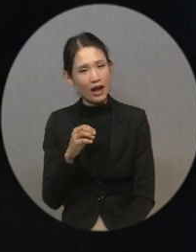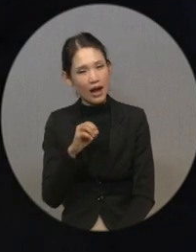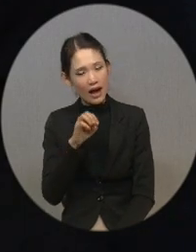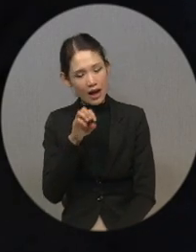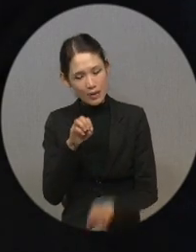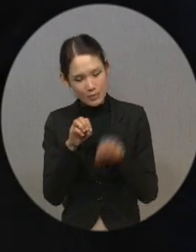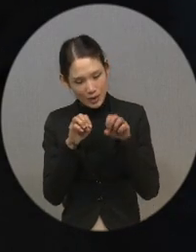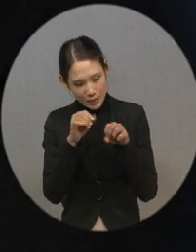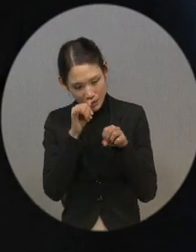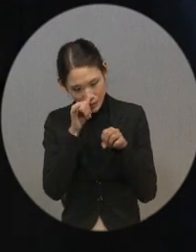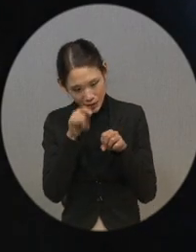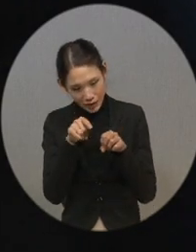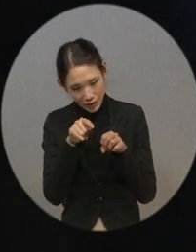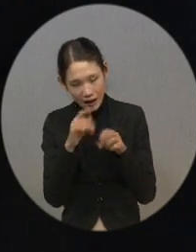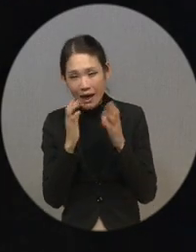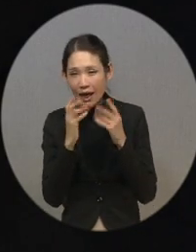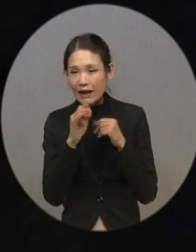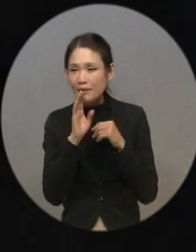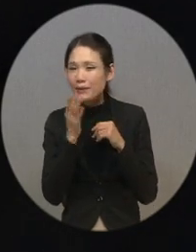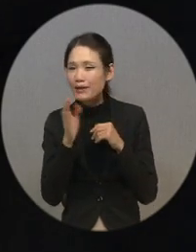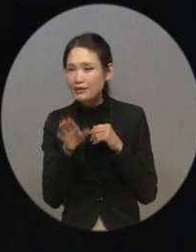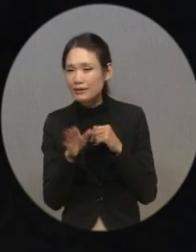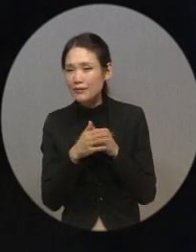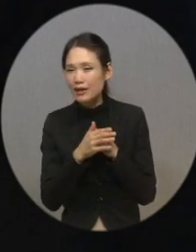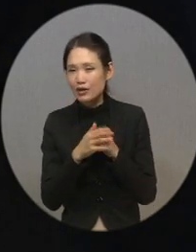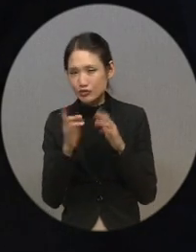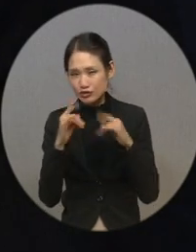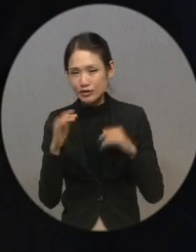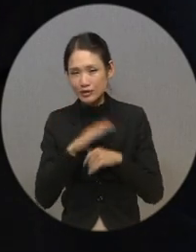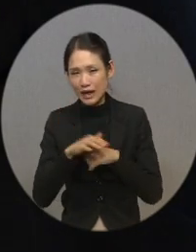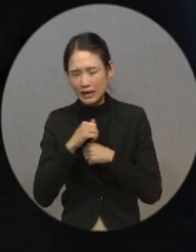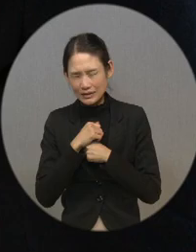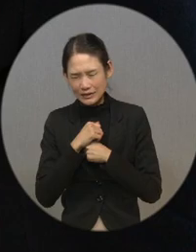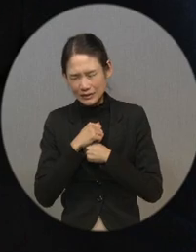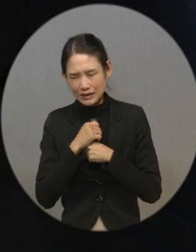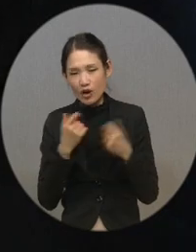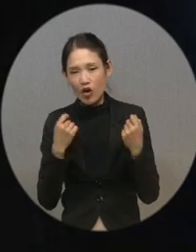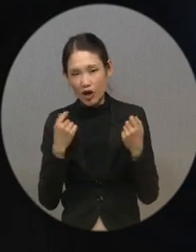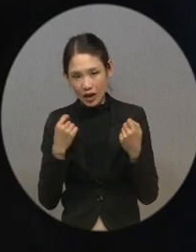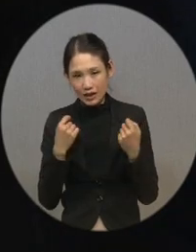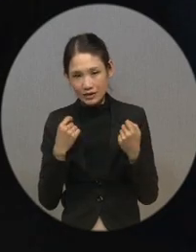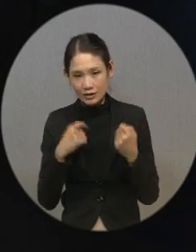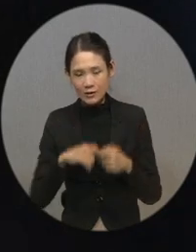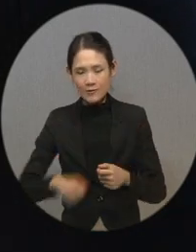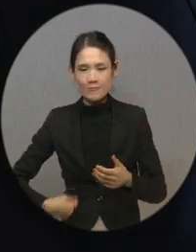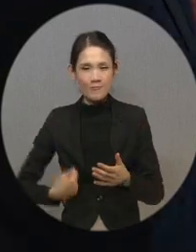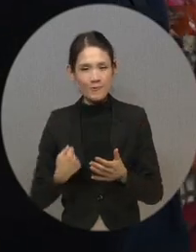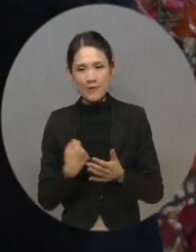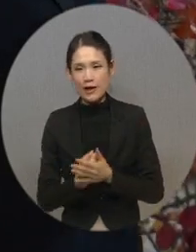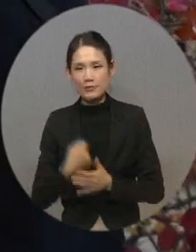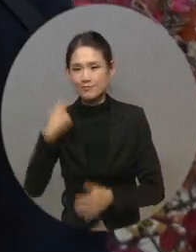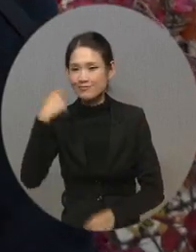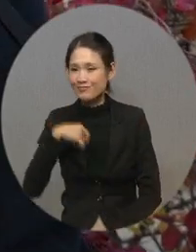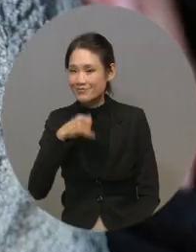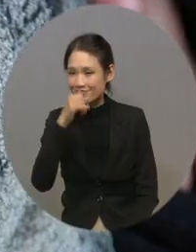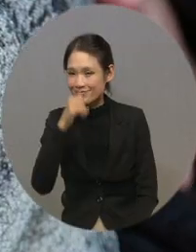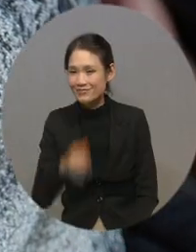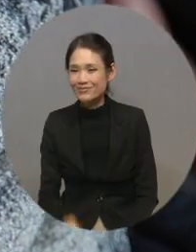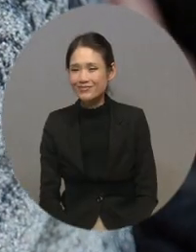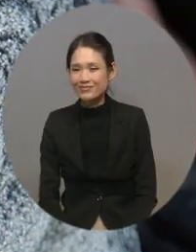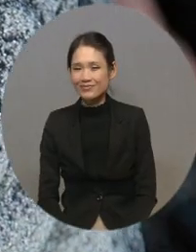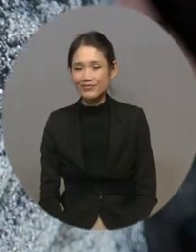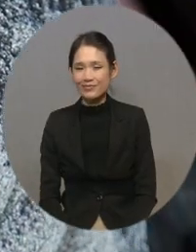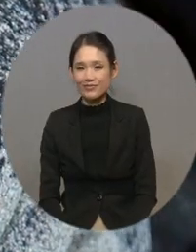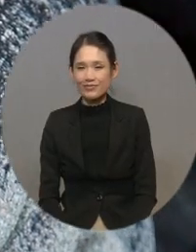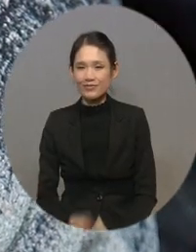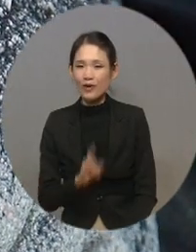게 새끼이지만 아주 궁궐을 잘 지킬 것 같이 용맹함이 느껴지는데 선생님 요 뒤로요. 엉덩이